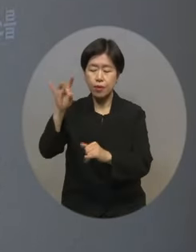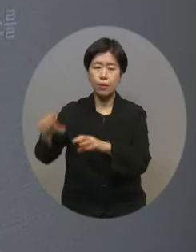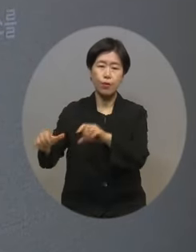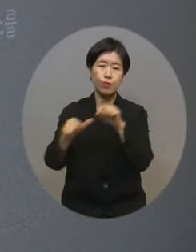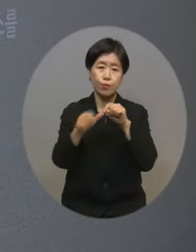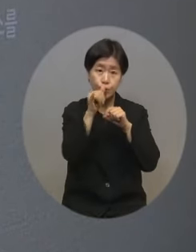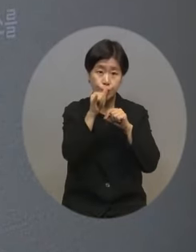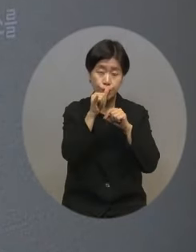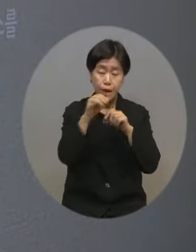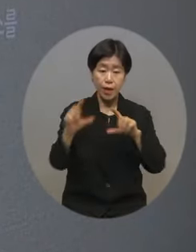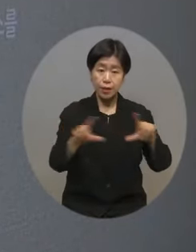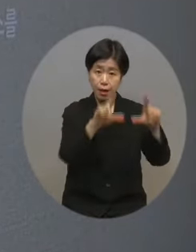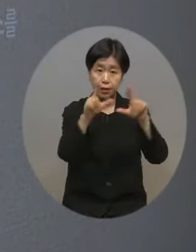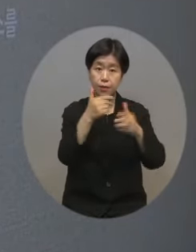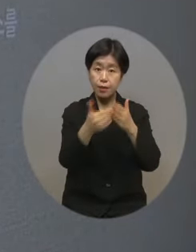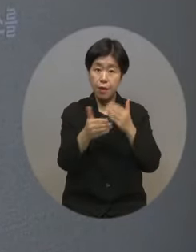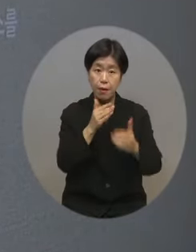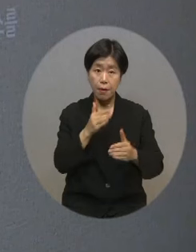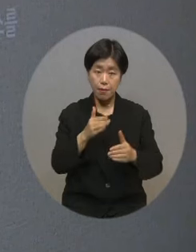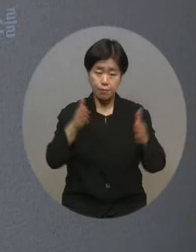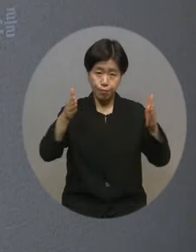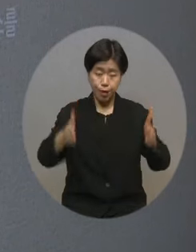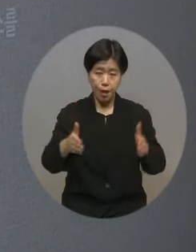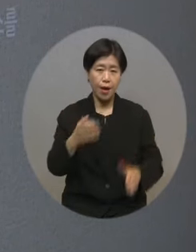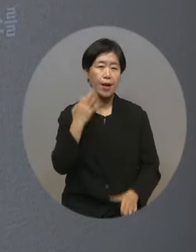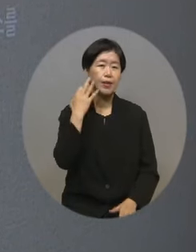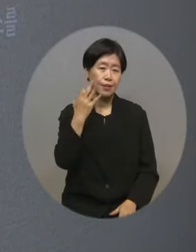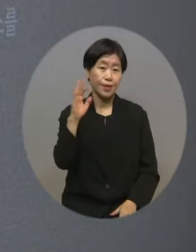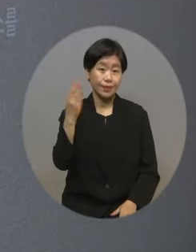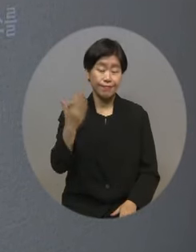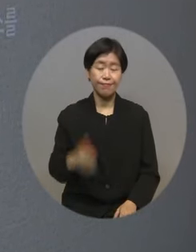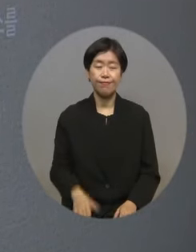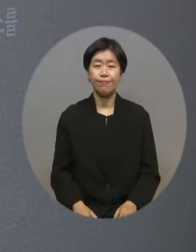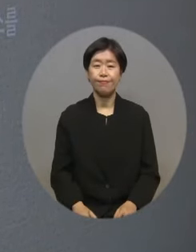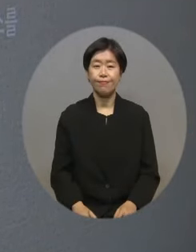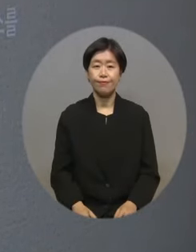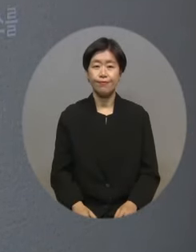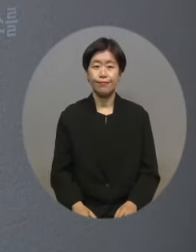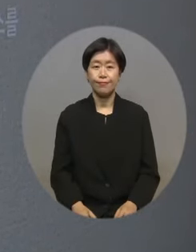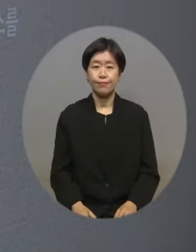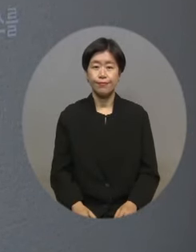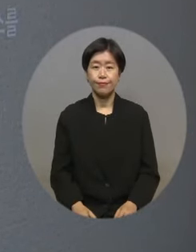입소 기간은 최대 14일입니다. 복지TV 뉴스 김은별입니다.